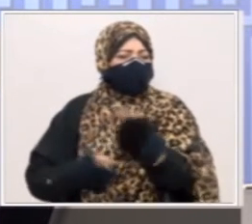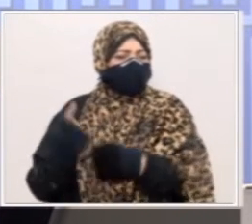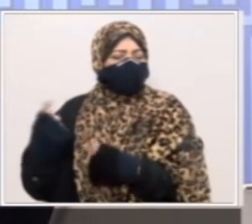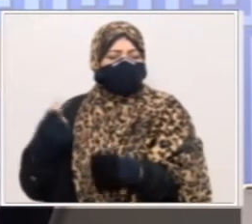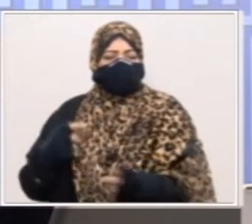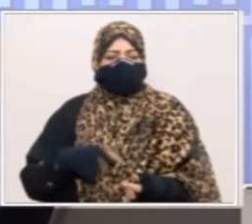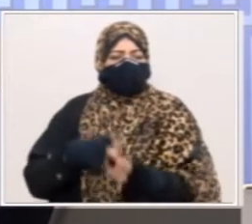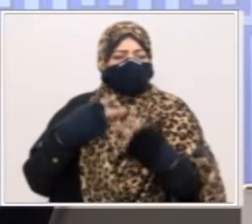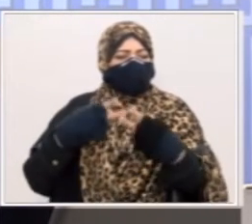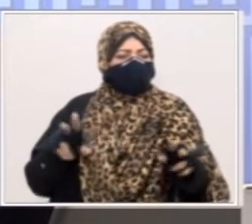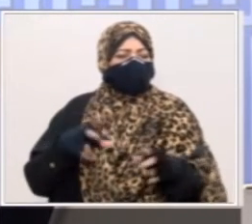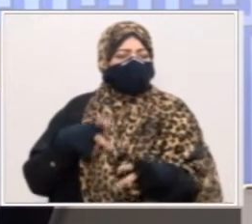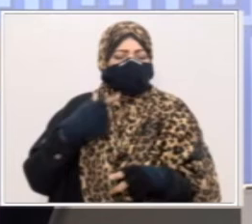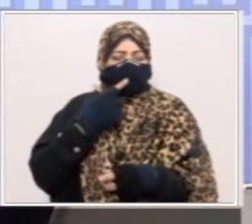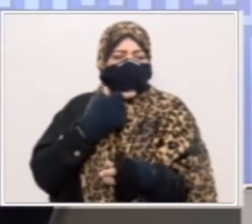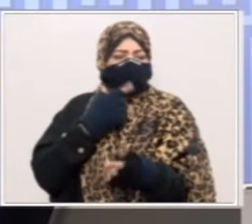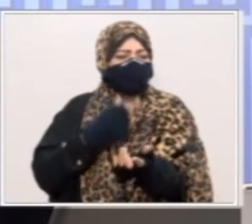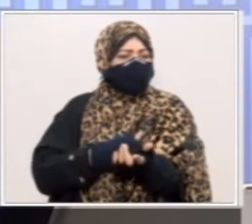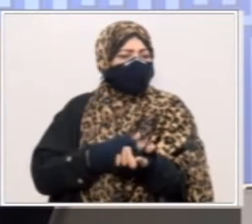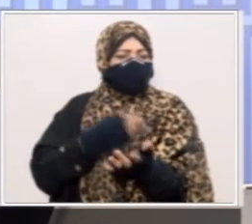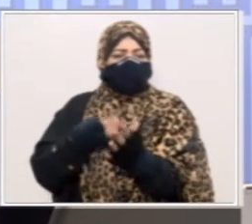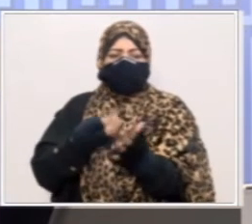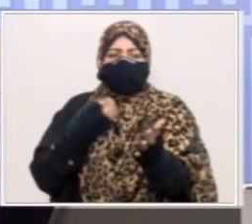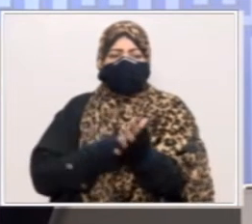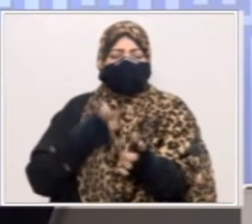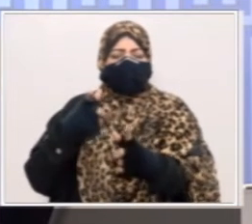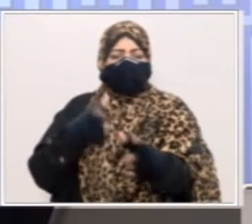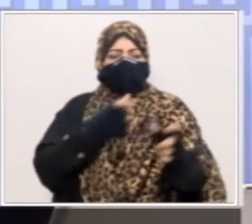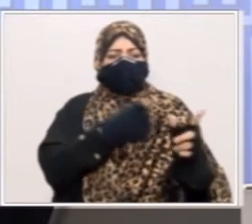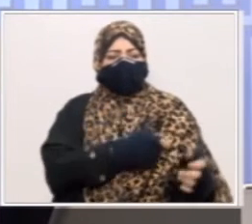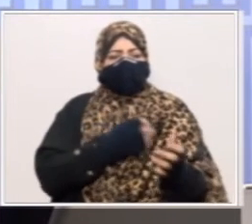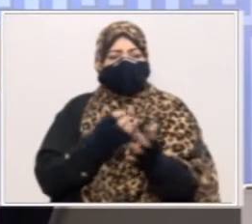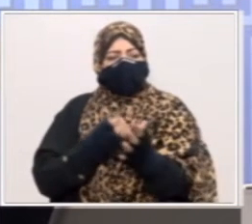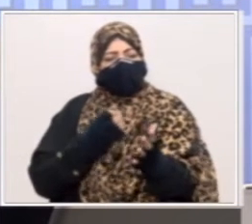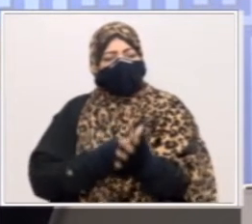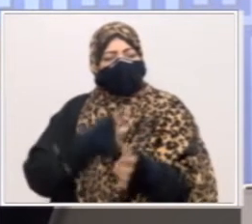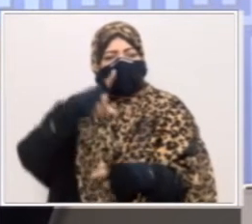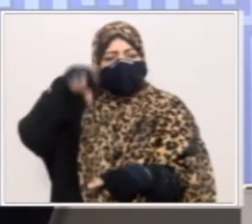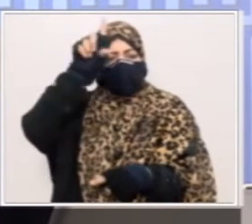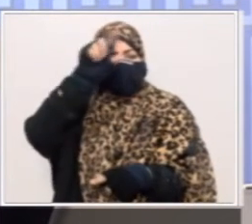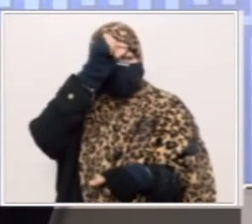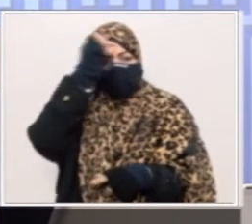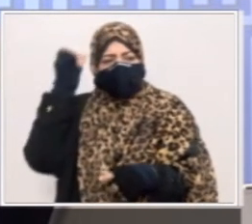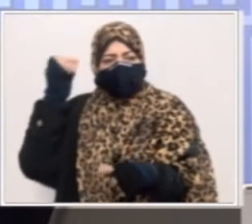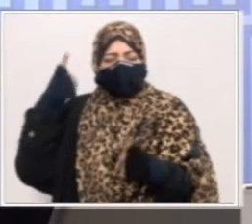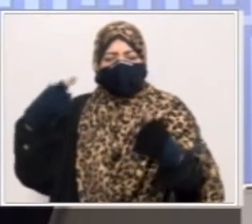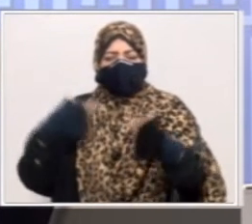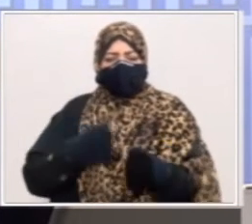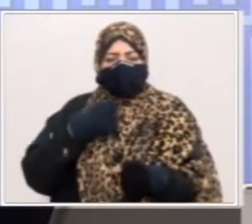الإنسان. فعده الله عز وجل الاعتداء من أجل النفقة ومن أجل العار